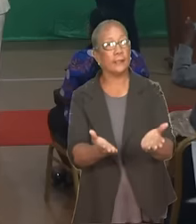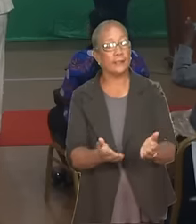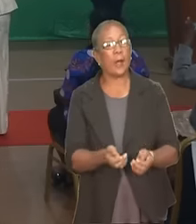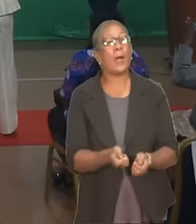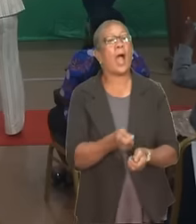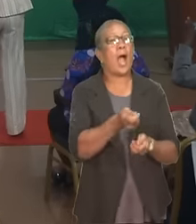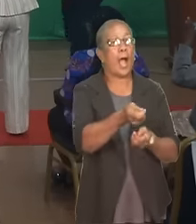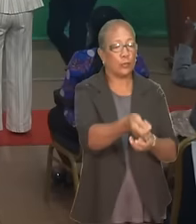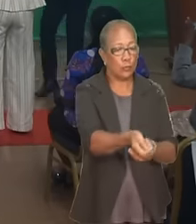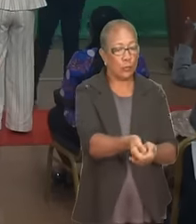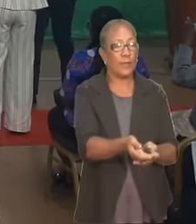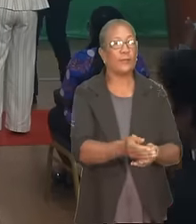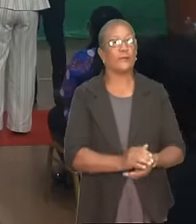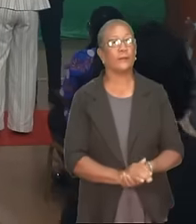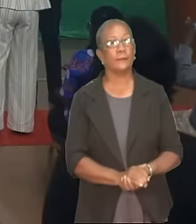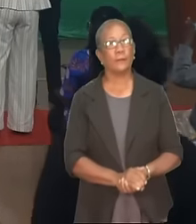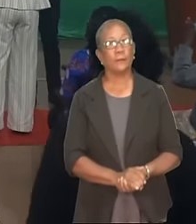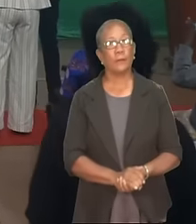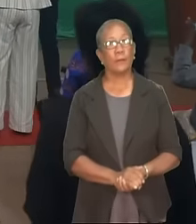Alsjeblieft.